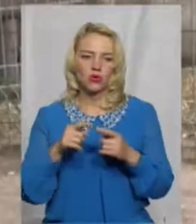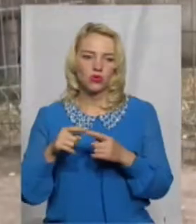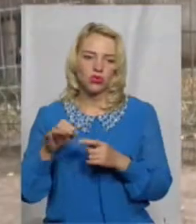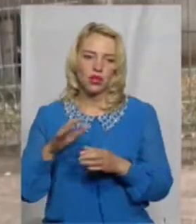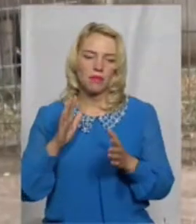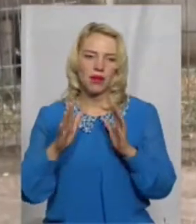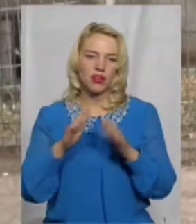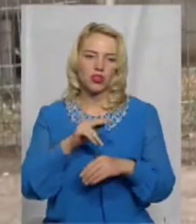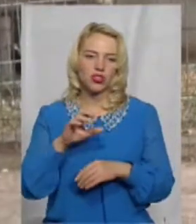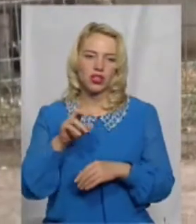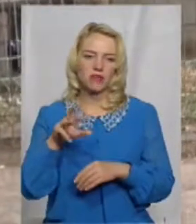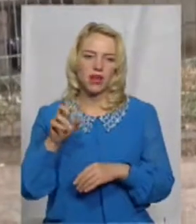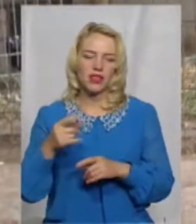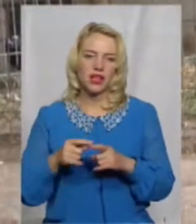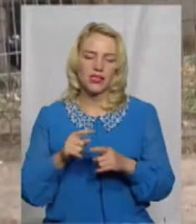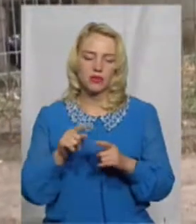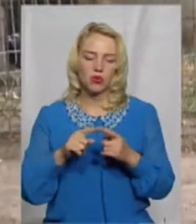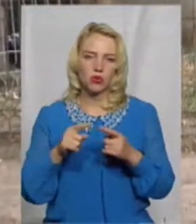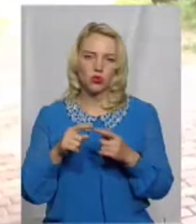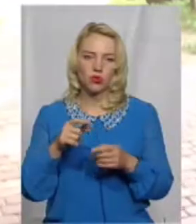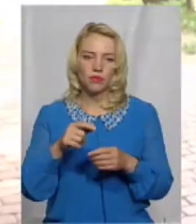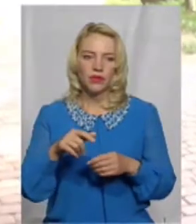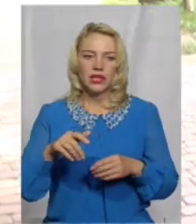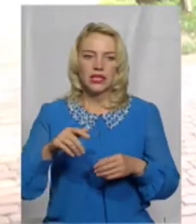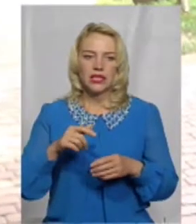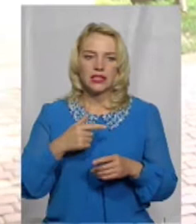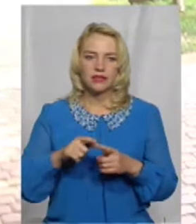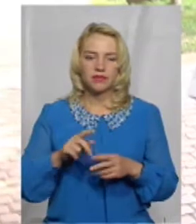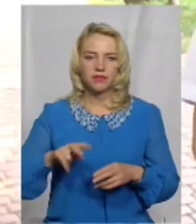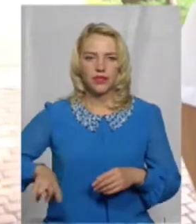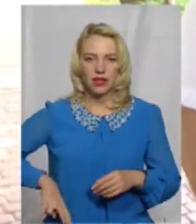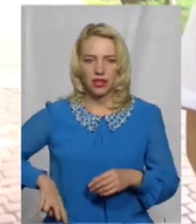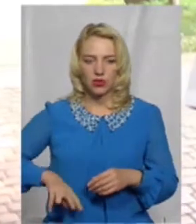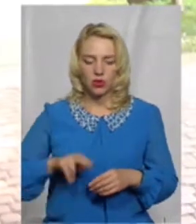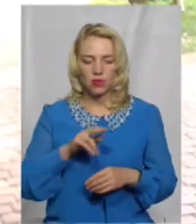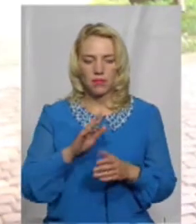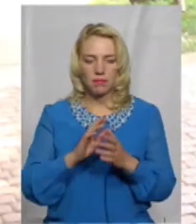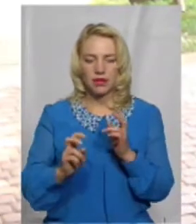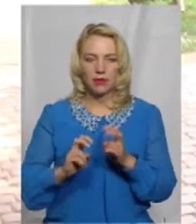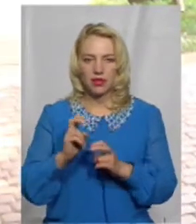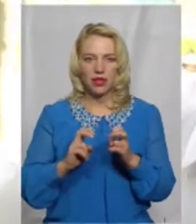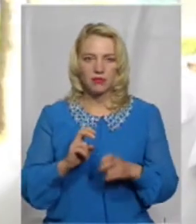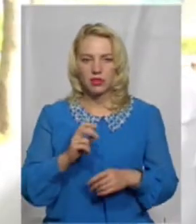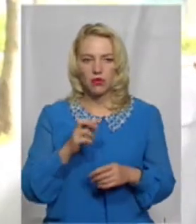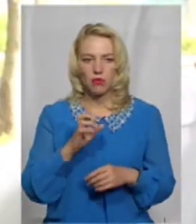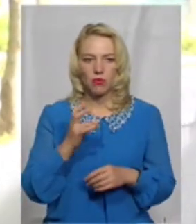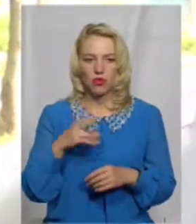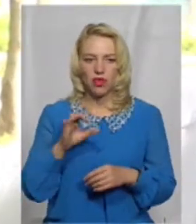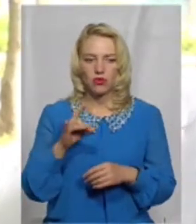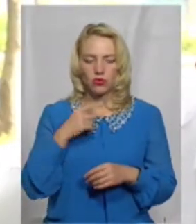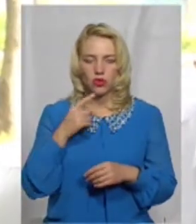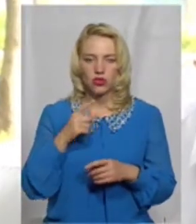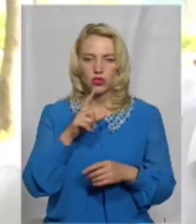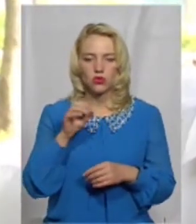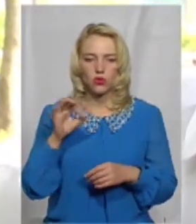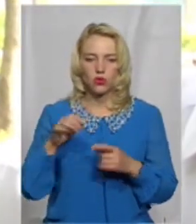Чекмана. Зоокуточком опікується комунальне підприємство «Парки і сквери міста Хмельницького». Директор підприємства Олександр Боднарчук каже,